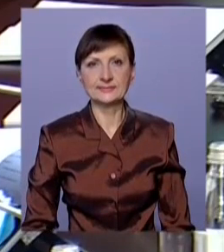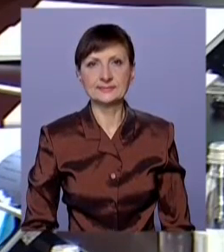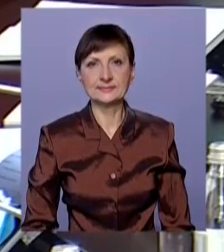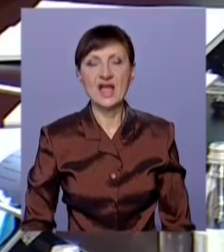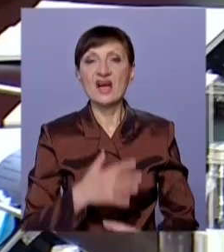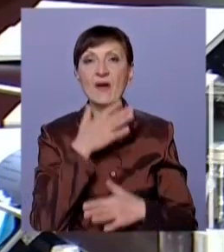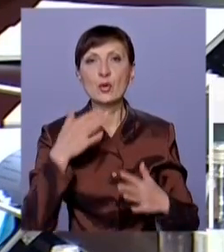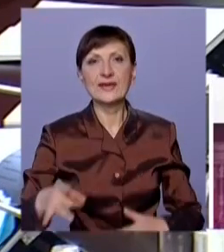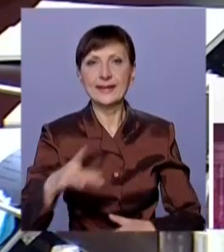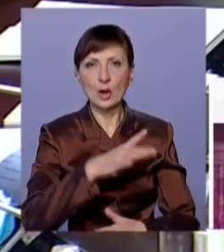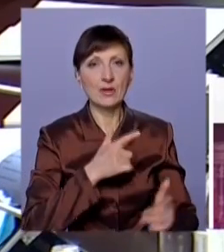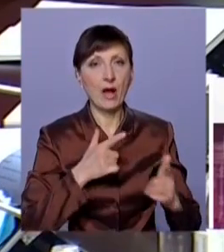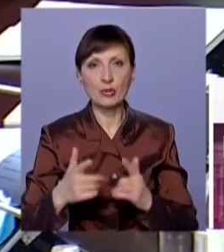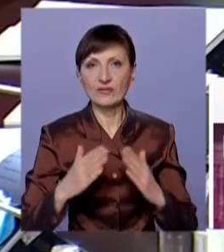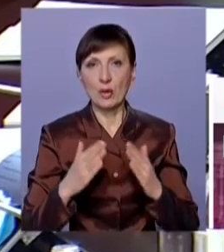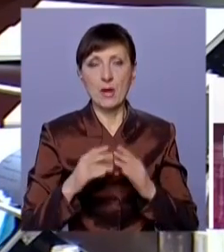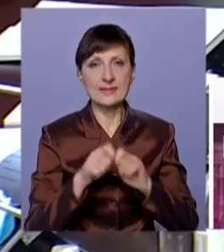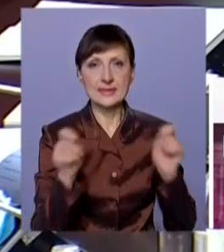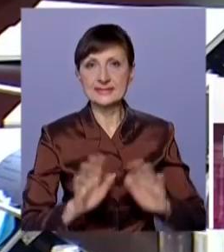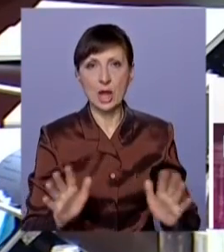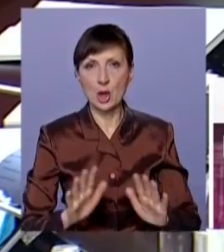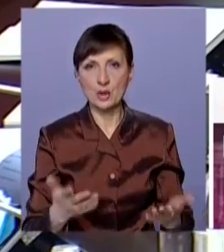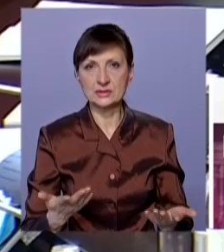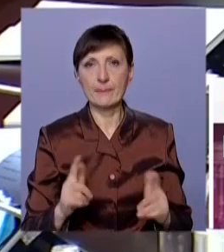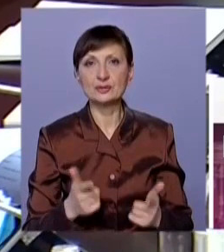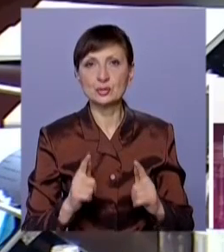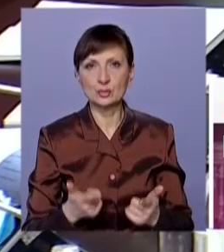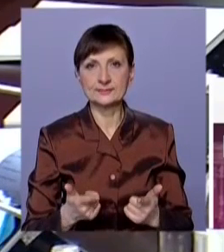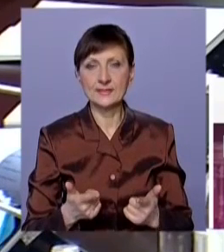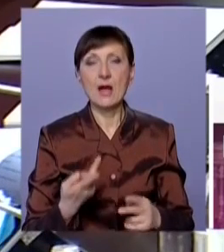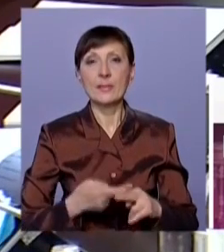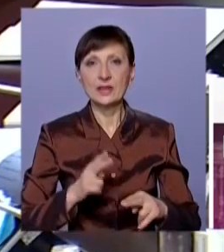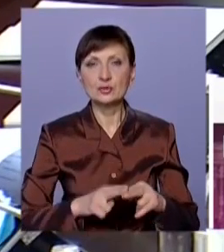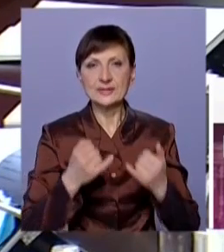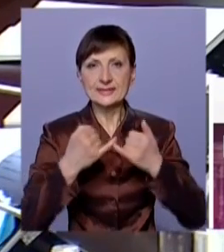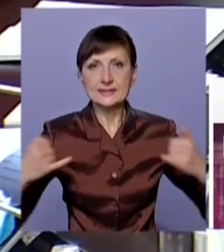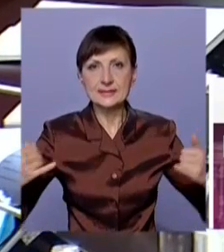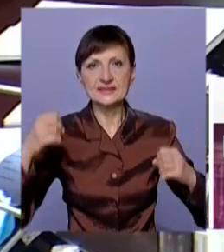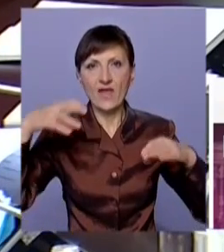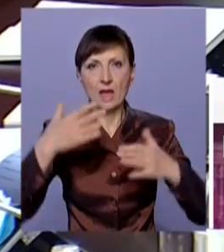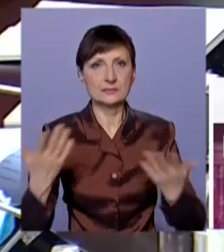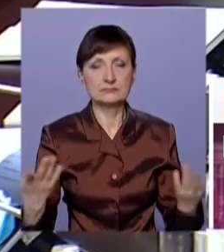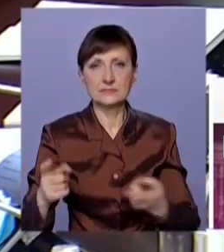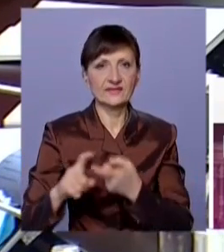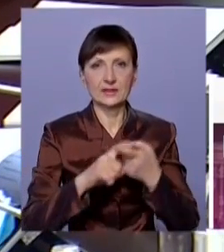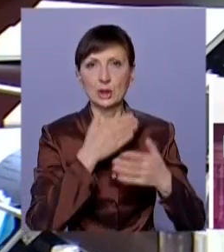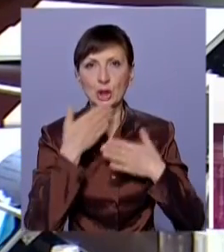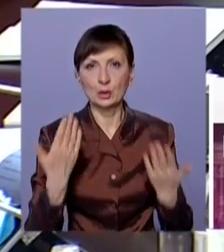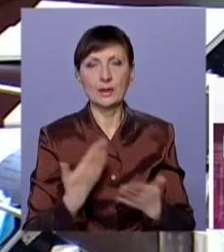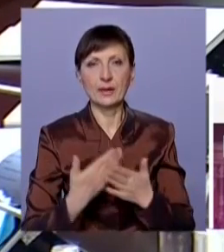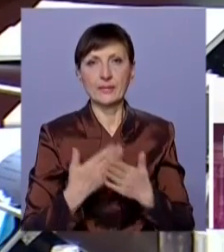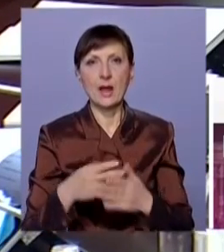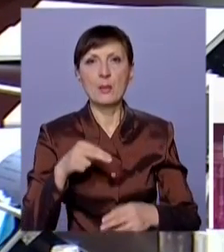Во многих регионах готовые дома не сдаются в эксплуатацию. Почему? Потому что инженерные коммуникации не подведены. К примеру,